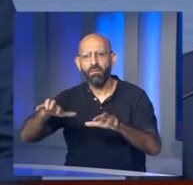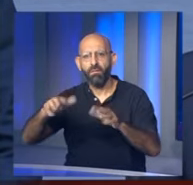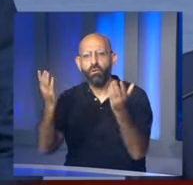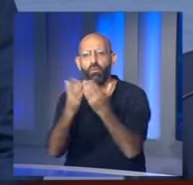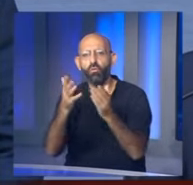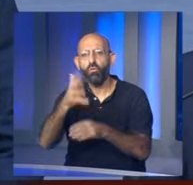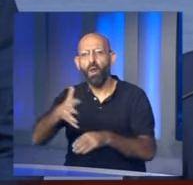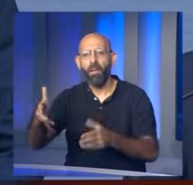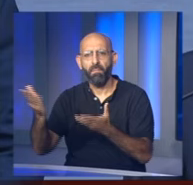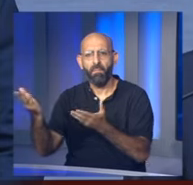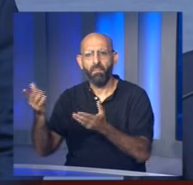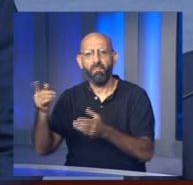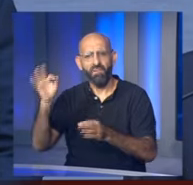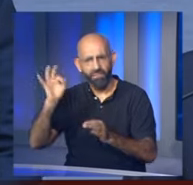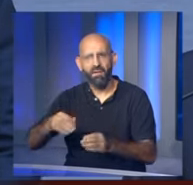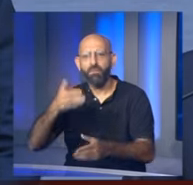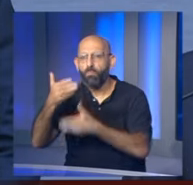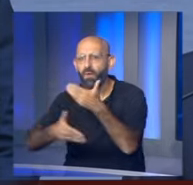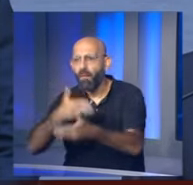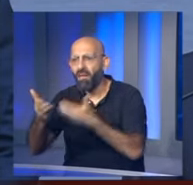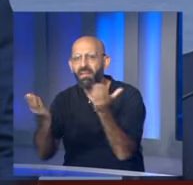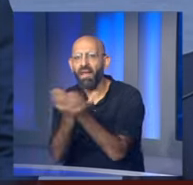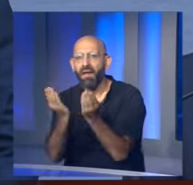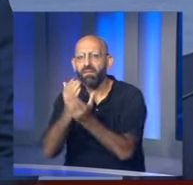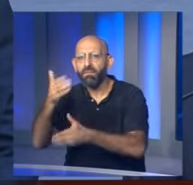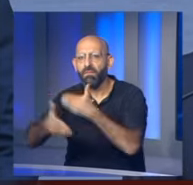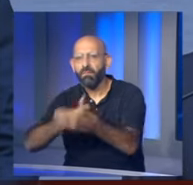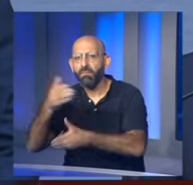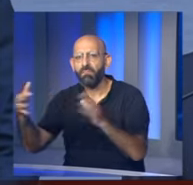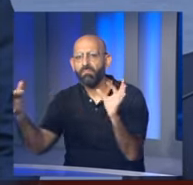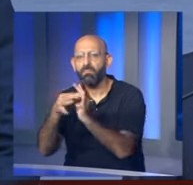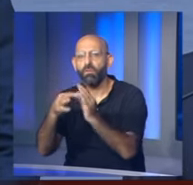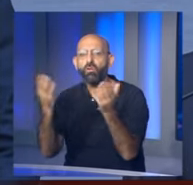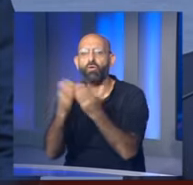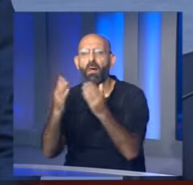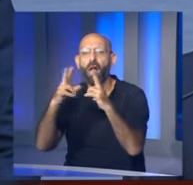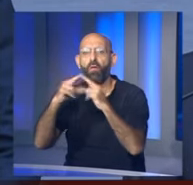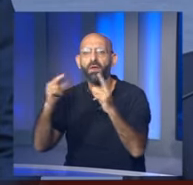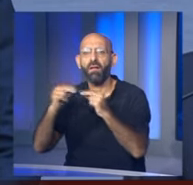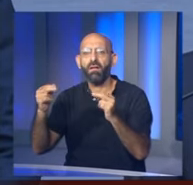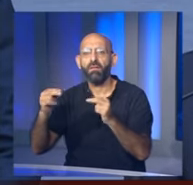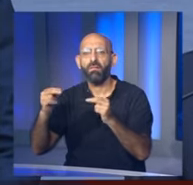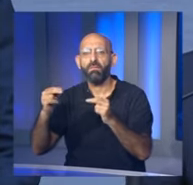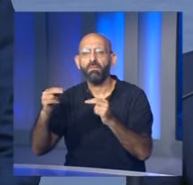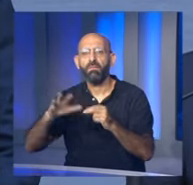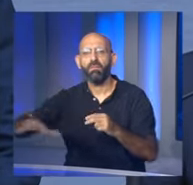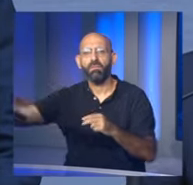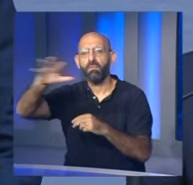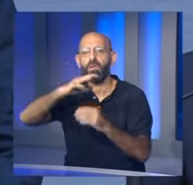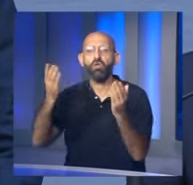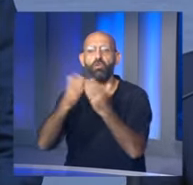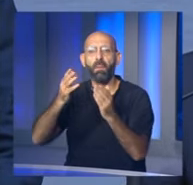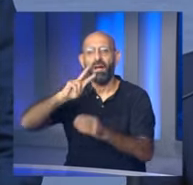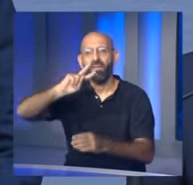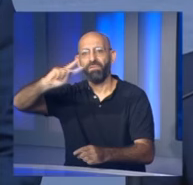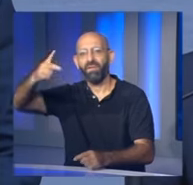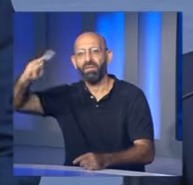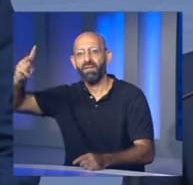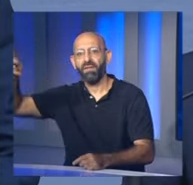بتامين الانترنت حيث هم تركوا بيوتهم و وحيث هم وصلوا لهم